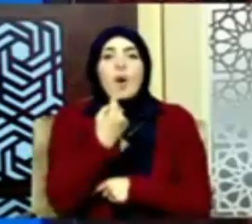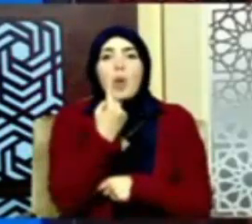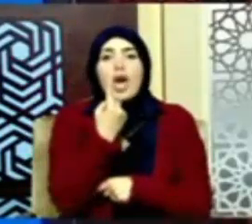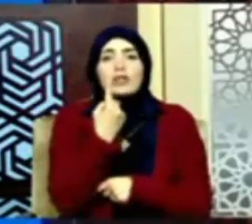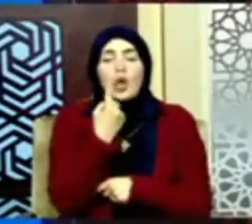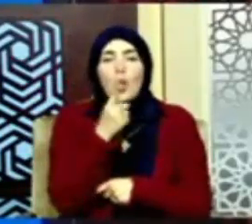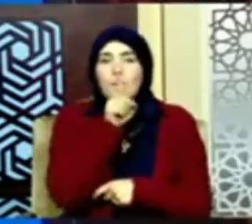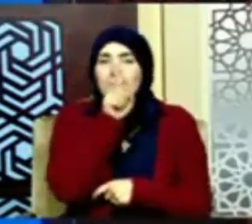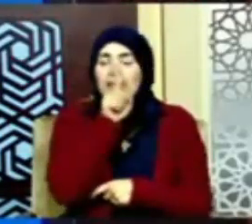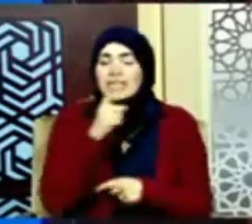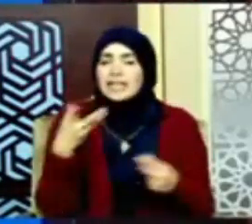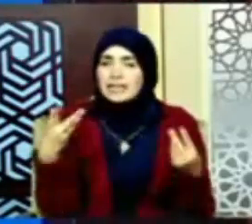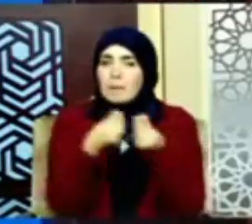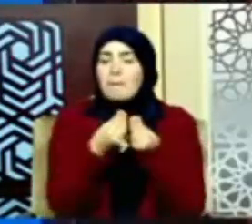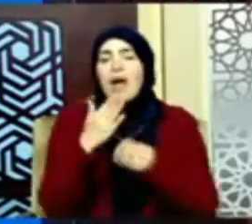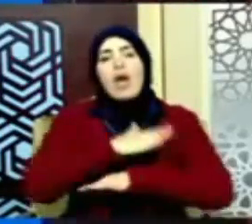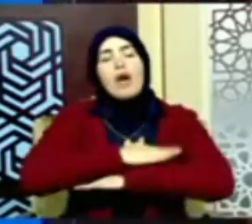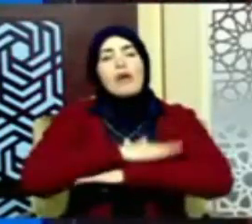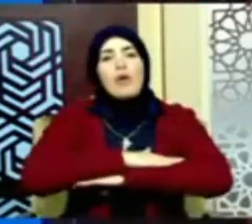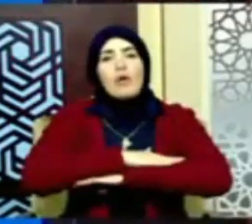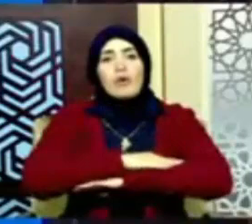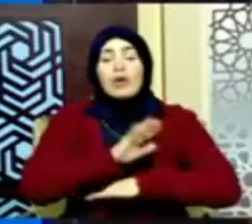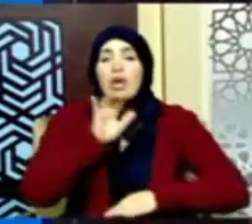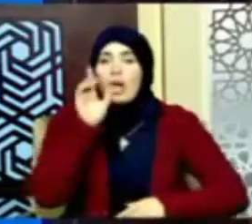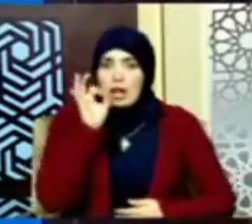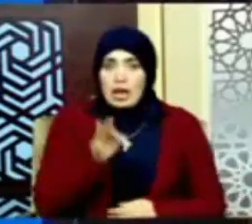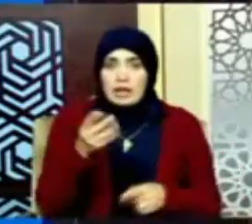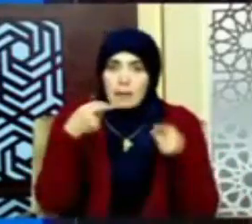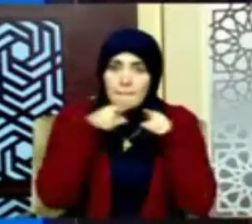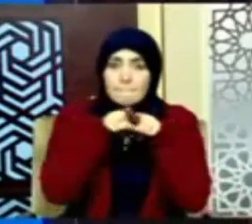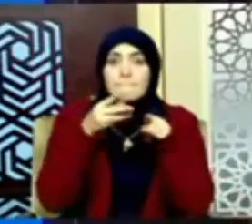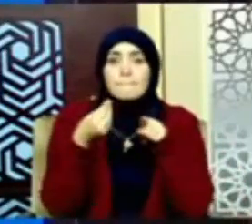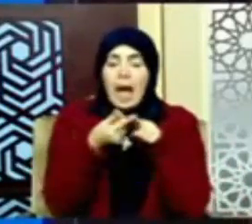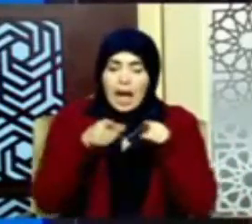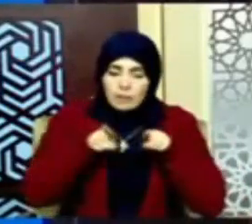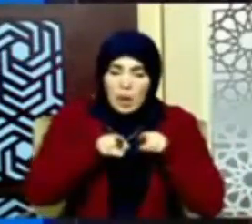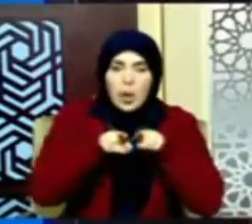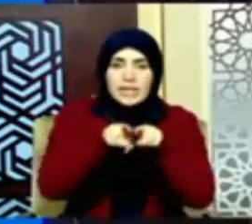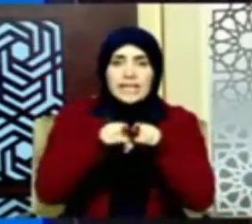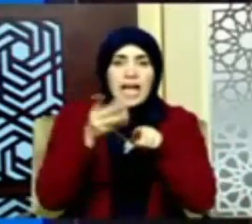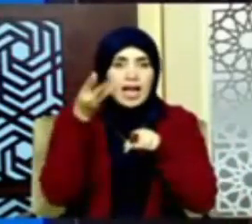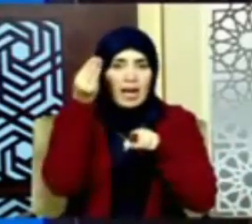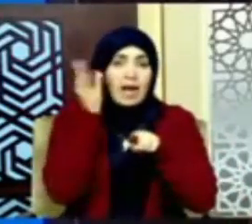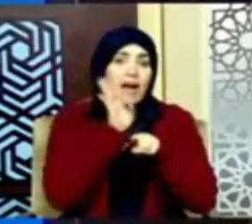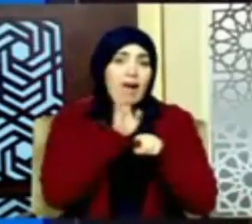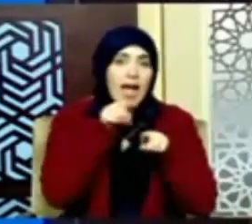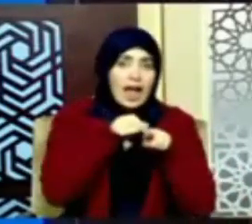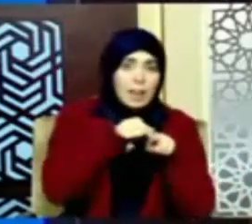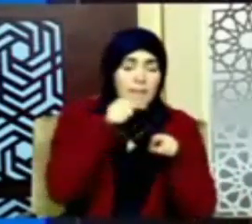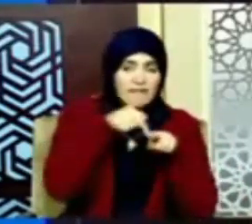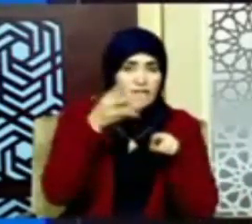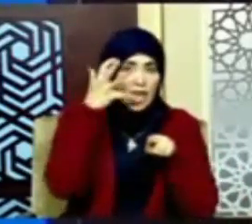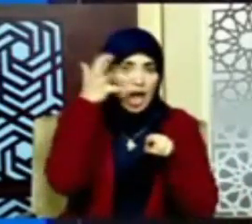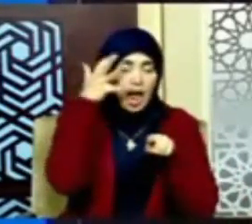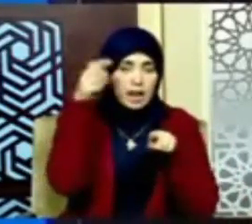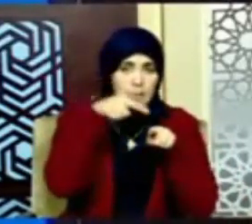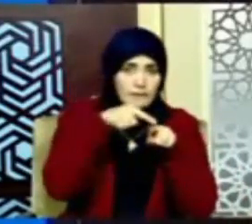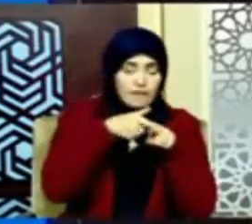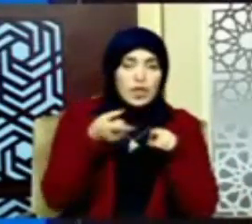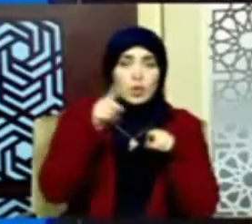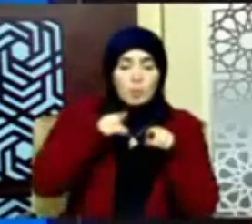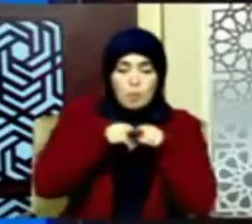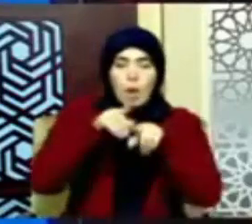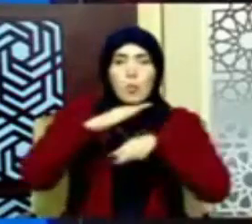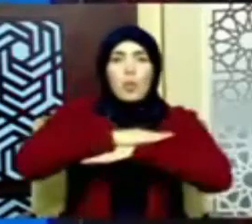يتوج ربه بخلاقي. لا تحسبن العلم ينفع وحده. إياك أن تظن إنك فقط بمجرد